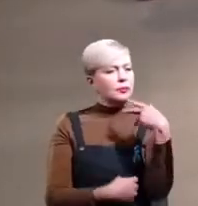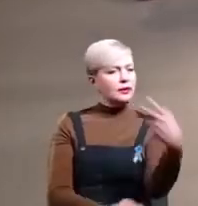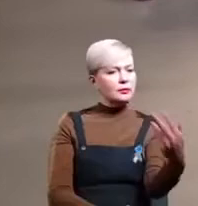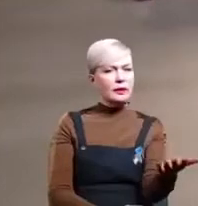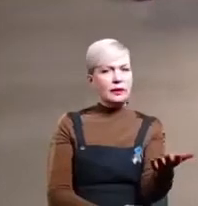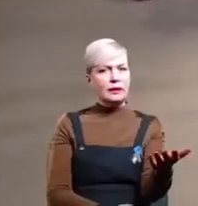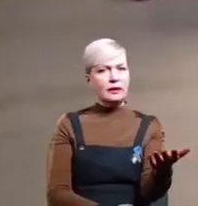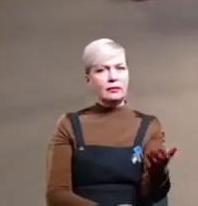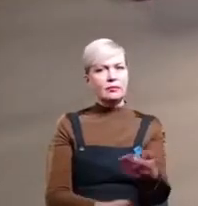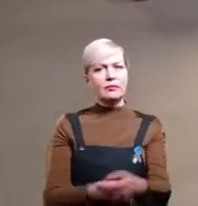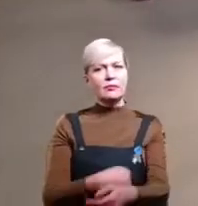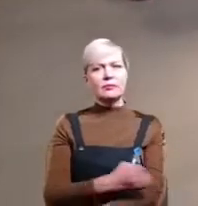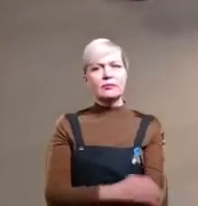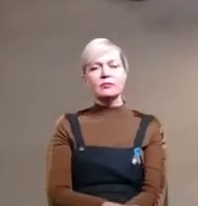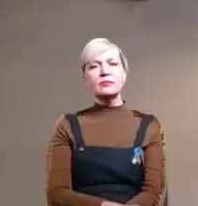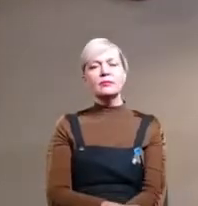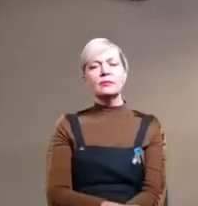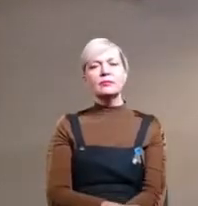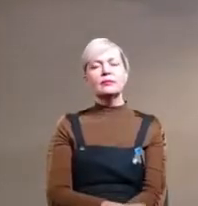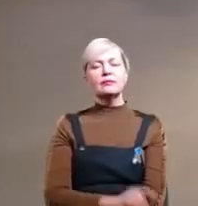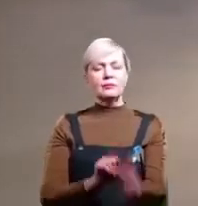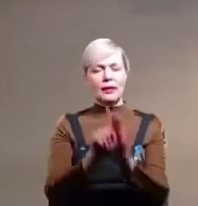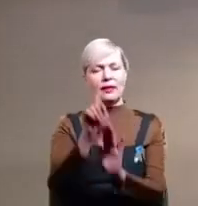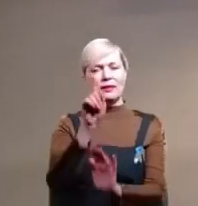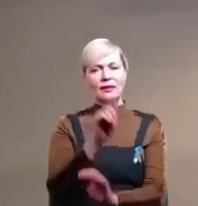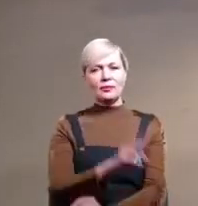да. Поехали.